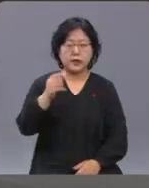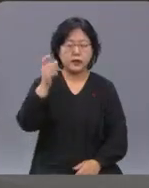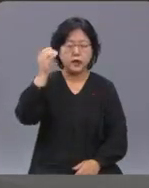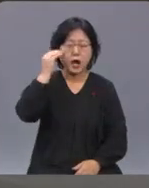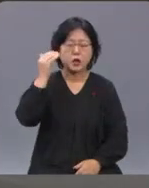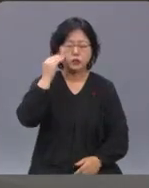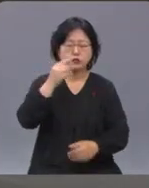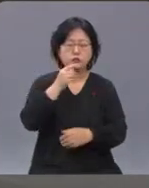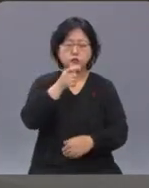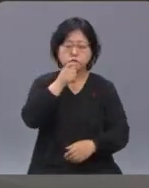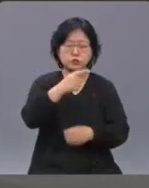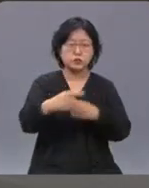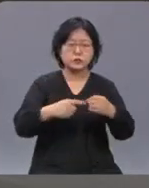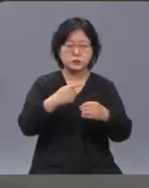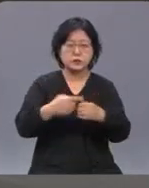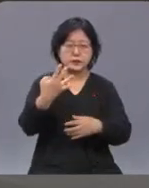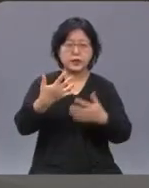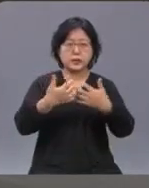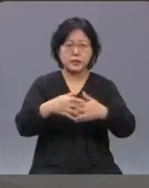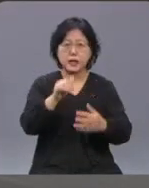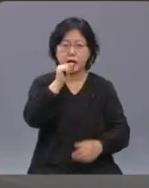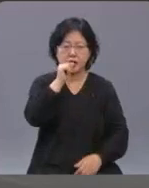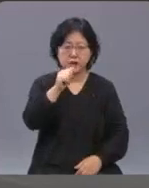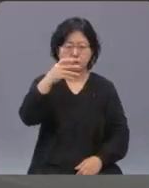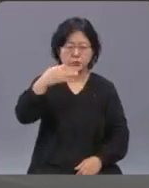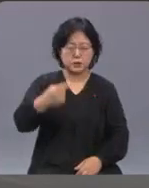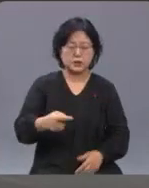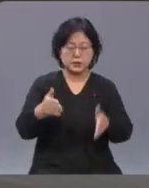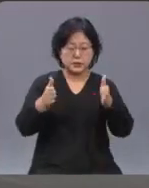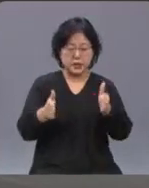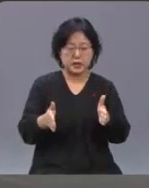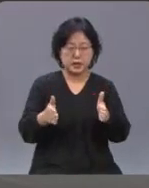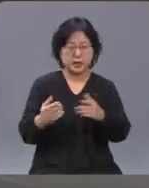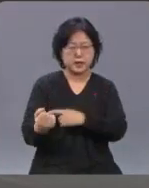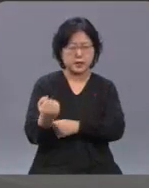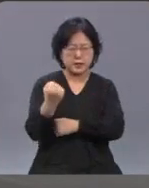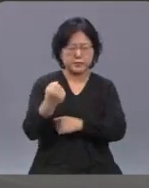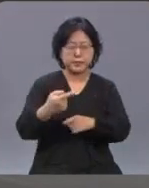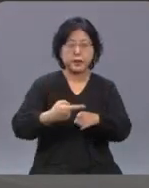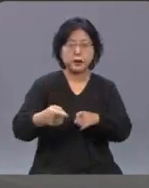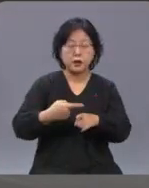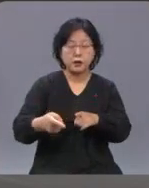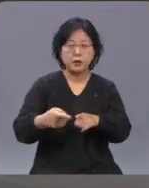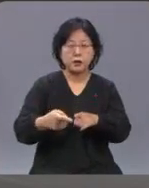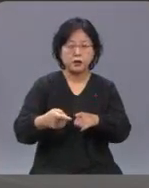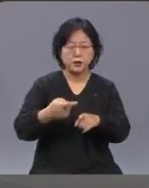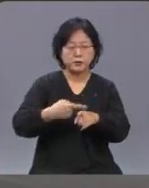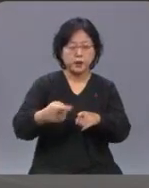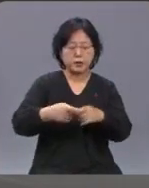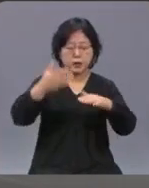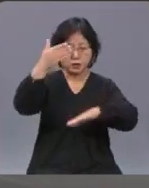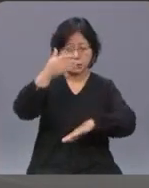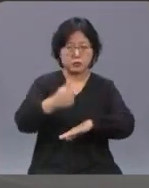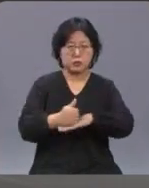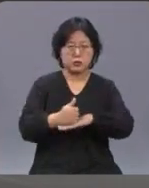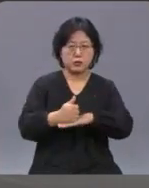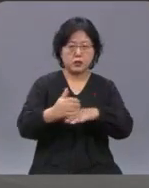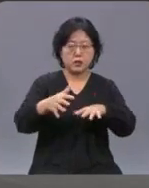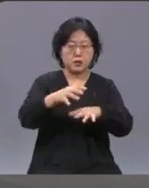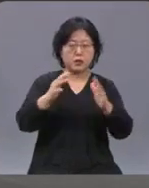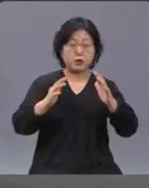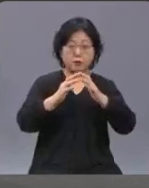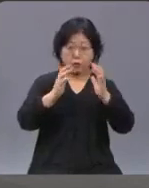한국수력원자력은 한비 사오기에 철근과 콘크리트 사이에 응력 등을 평가했고 평가 결과